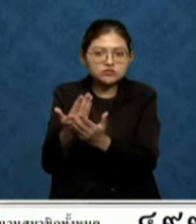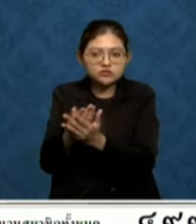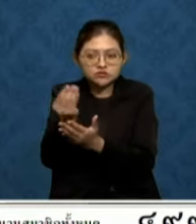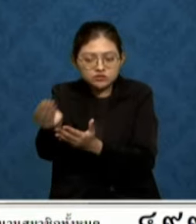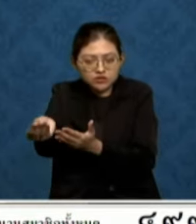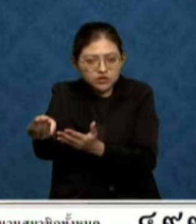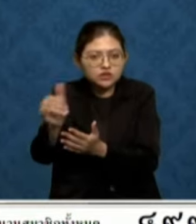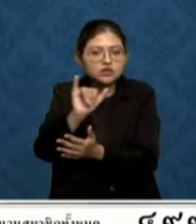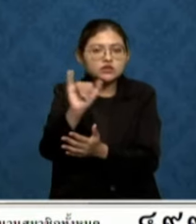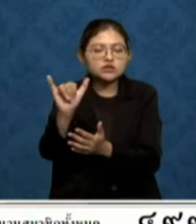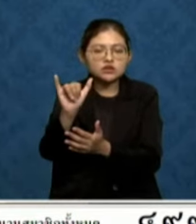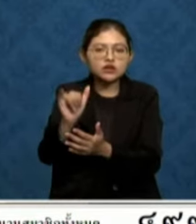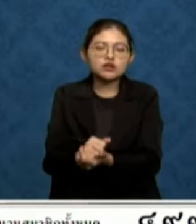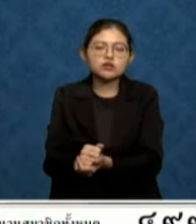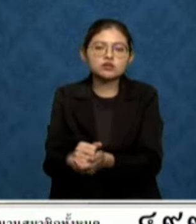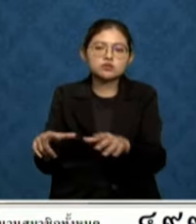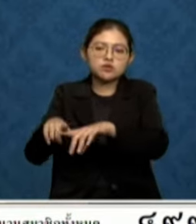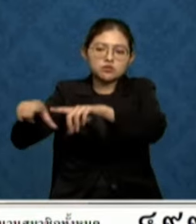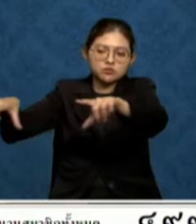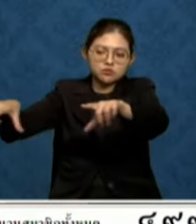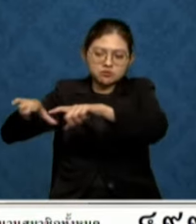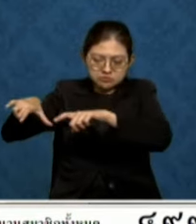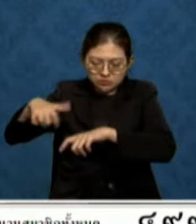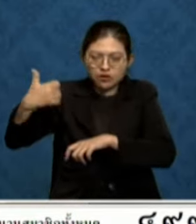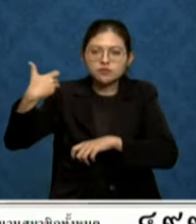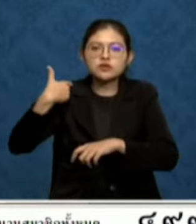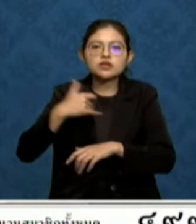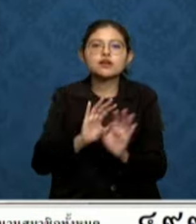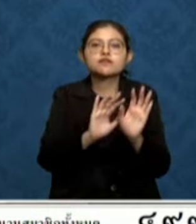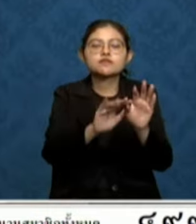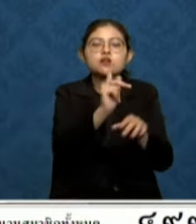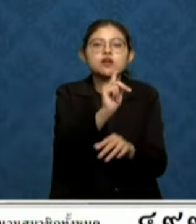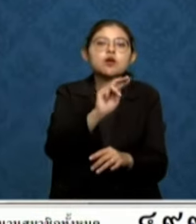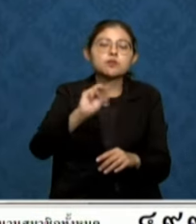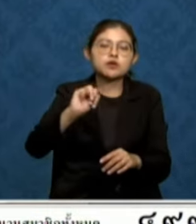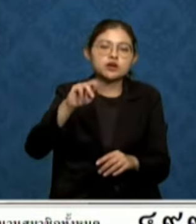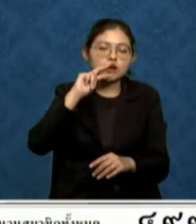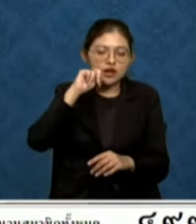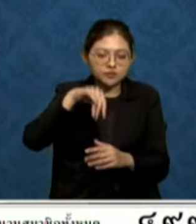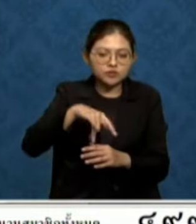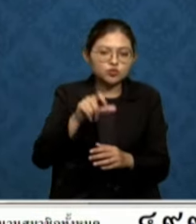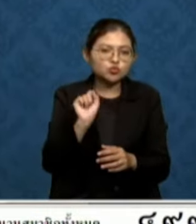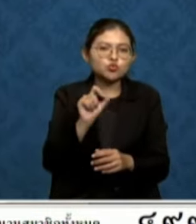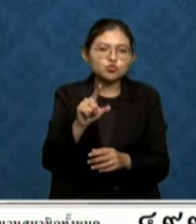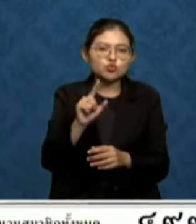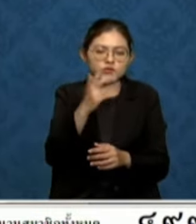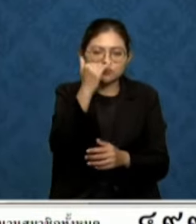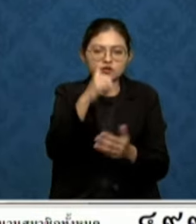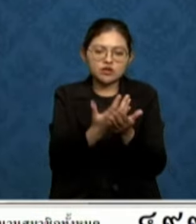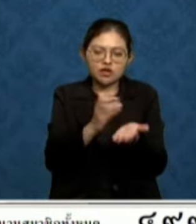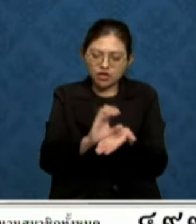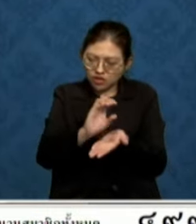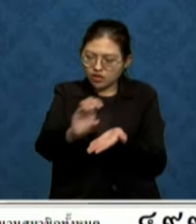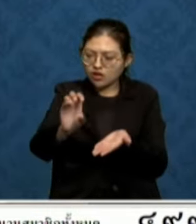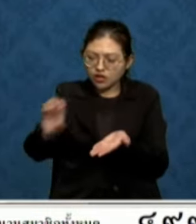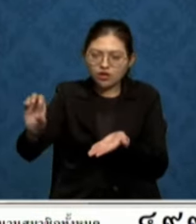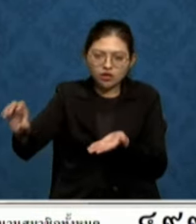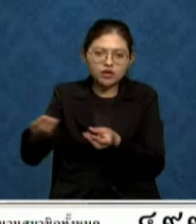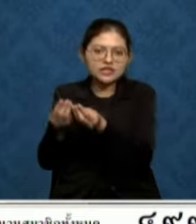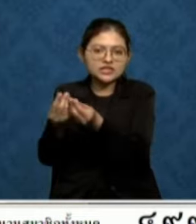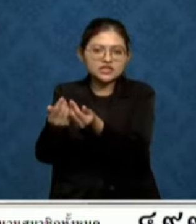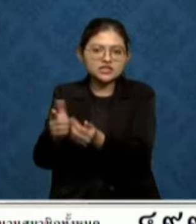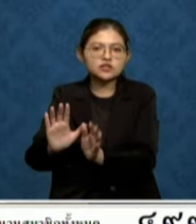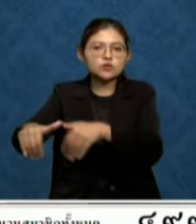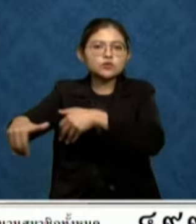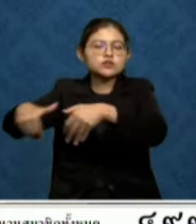ที่ดินจำนวนหลายๆแปลงจึงขอให้ทางกรมชลประทานได้เร่งดำเนินการจ่ายเงินทดแทนค่าที่ดินให้กับ